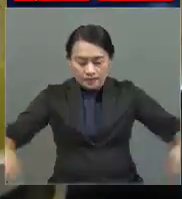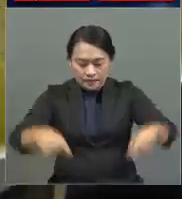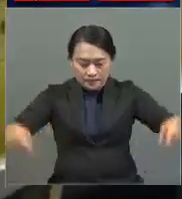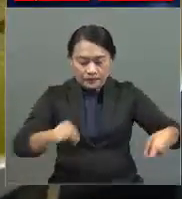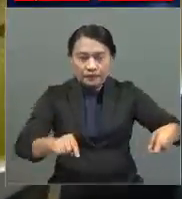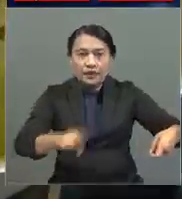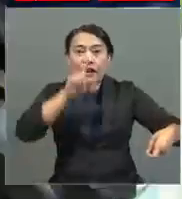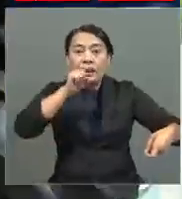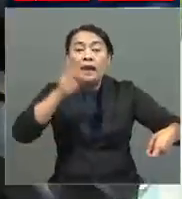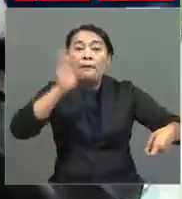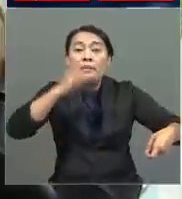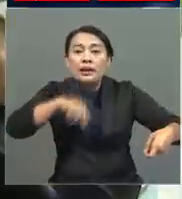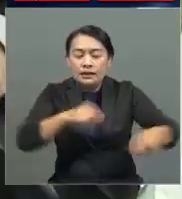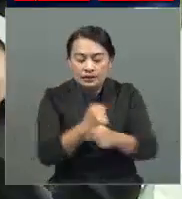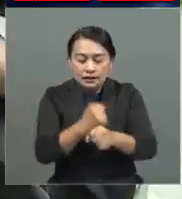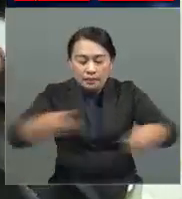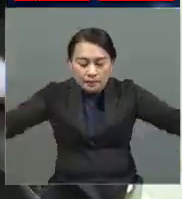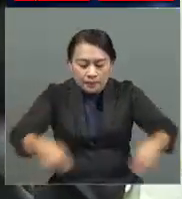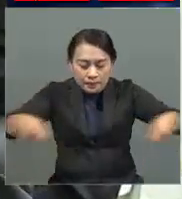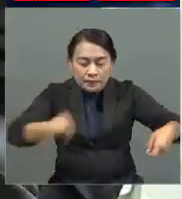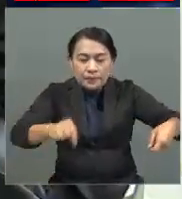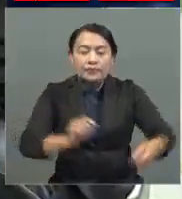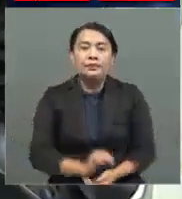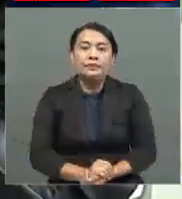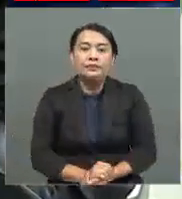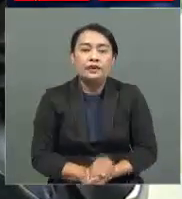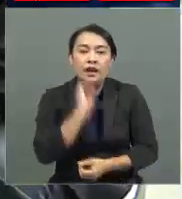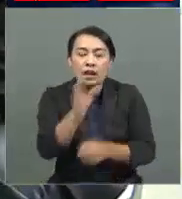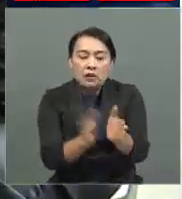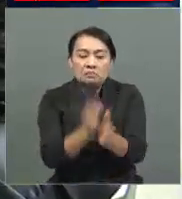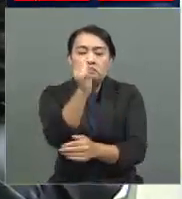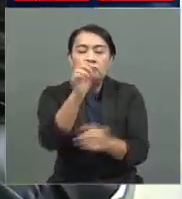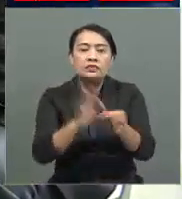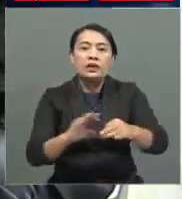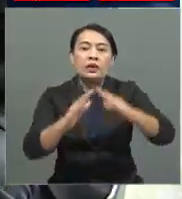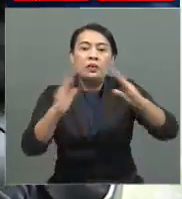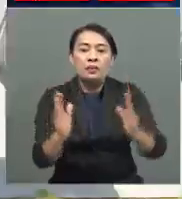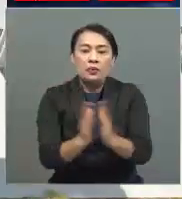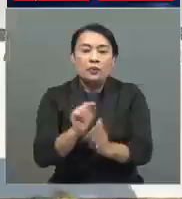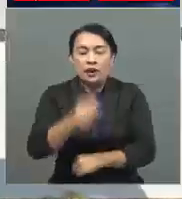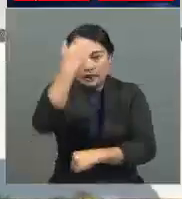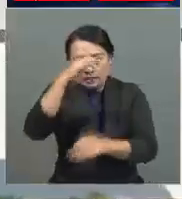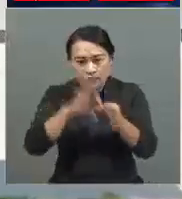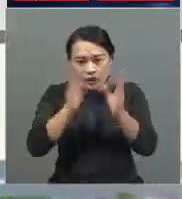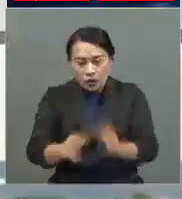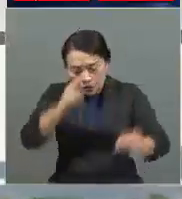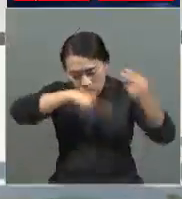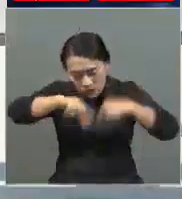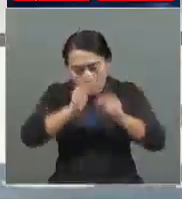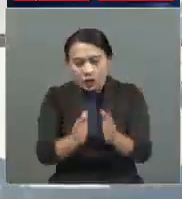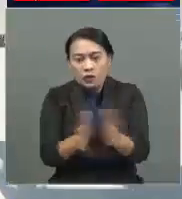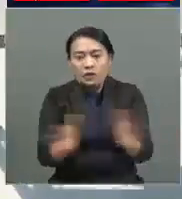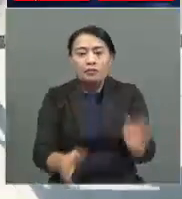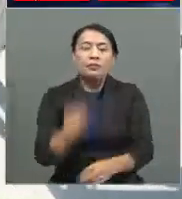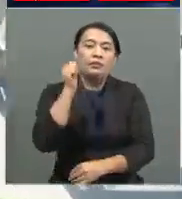ำหรับแจกจ่ายกับประชาชนด้วยพร้อมกับชื่นชมการจัดตั้งโรงทานของวัดระฆังโคสิตารามในการจัดการดูแลคนจำนวนมากได้เป็นอย่